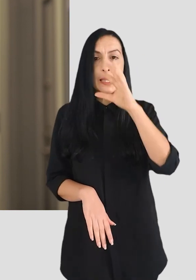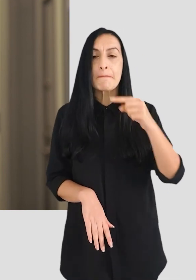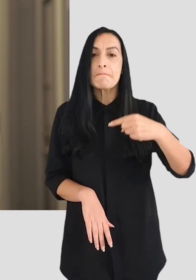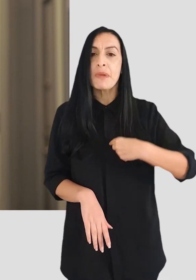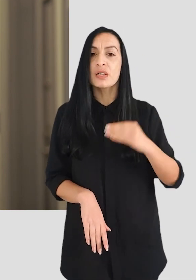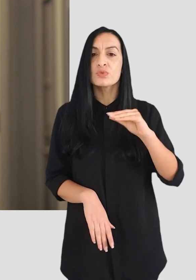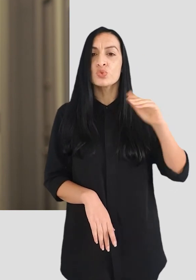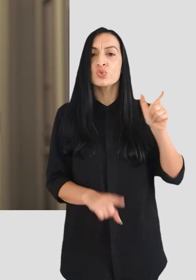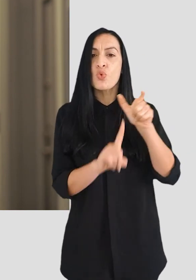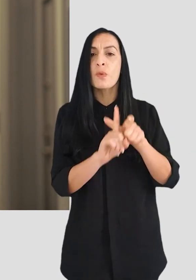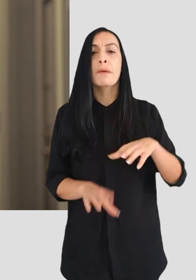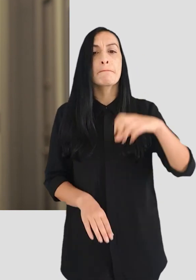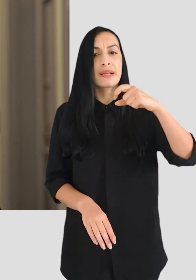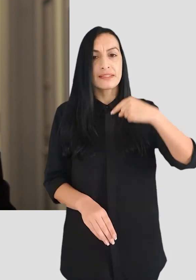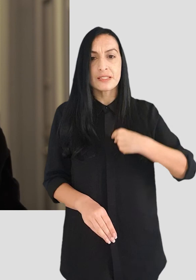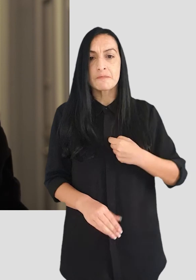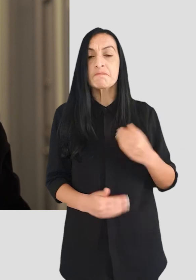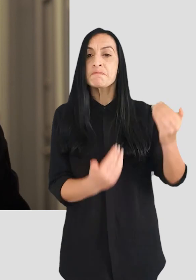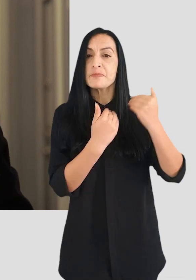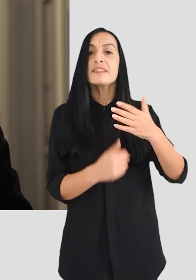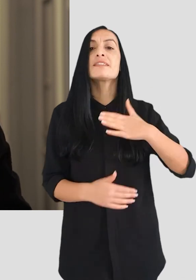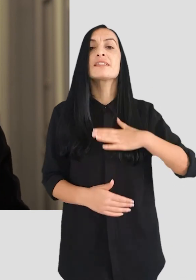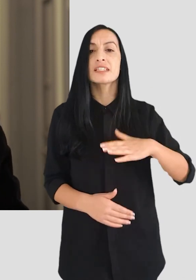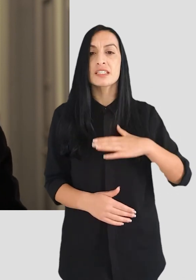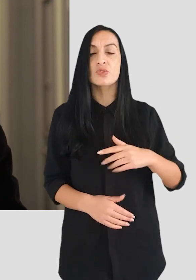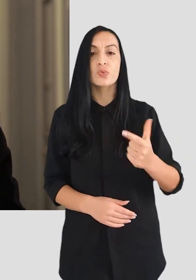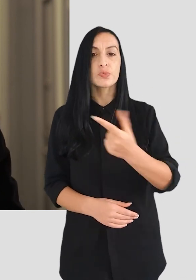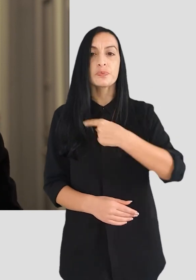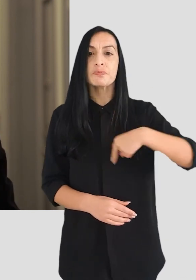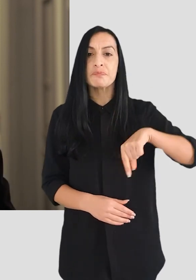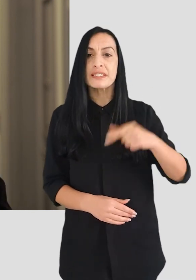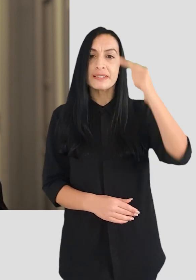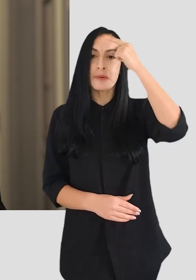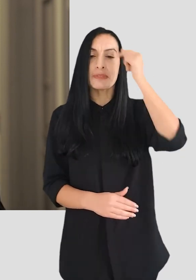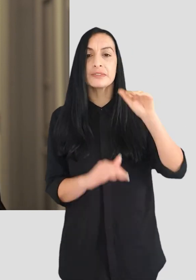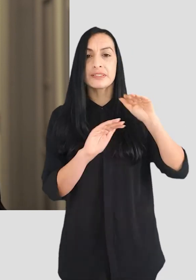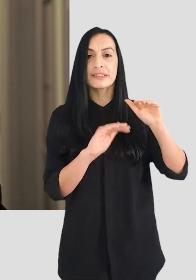düşünmüyoruz. Ben bir çocuk koruma merkezi veya birimi diyor, kim diyorsa elimizden geldiği kadar